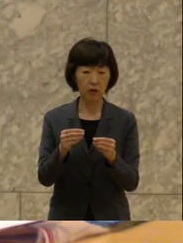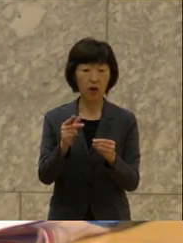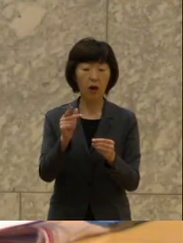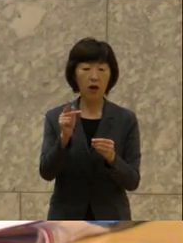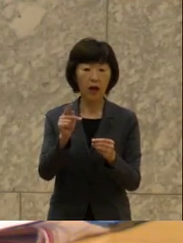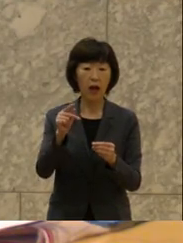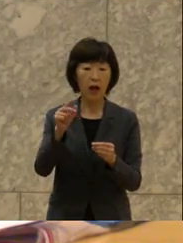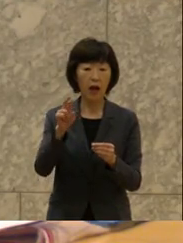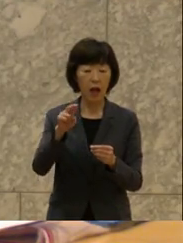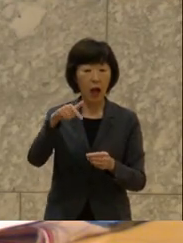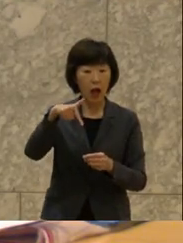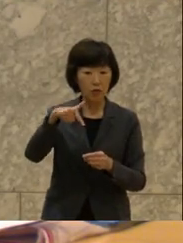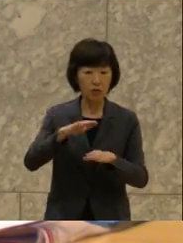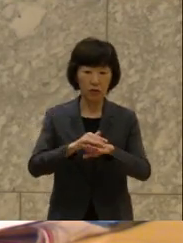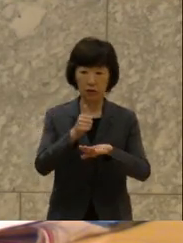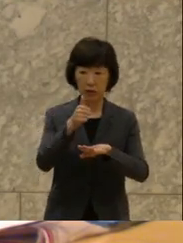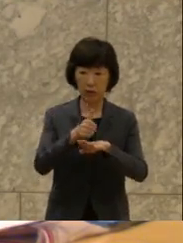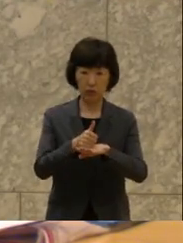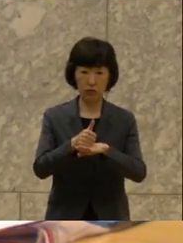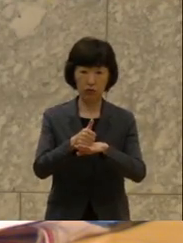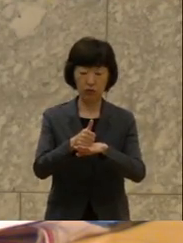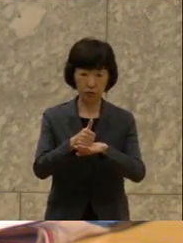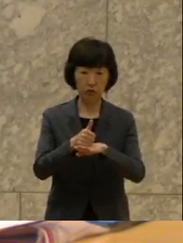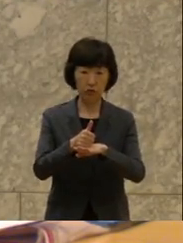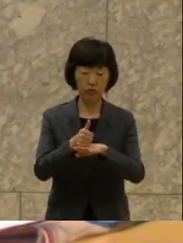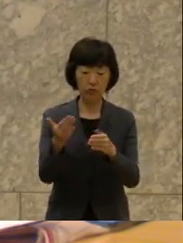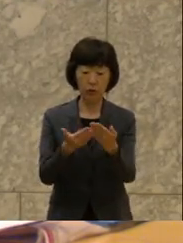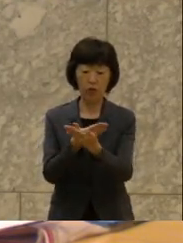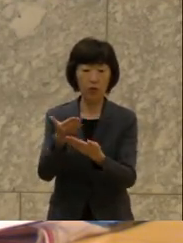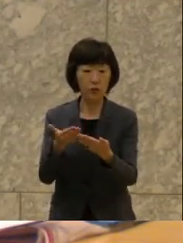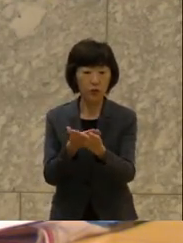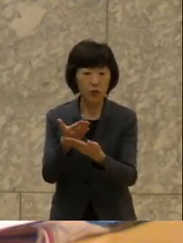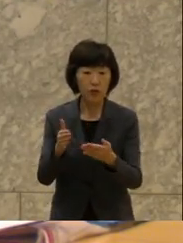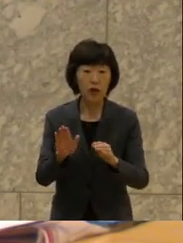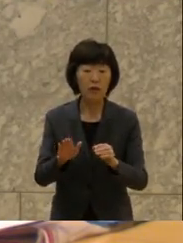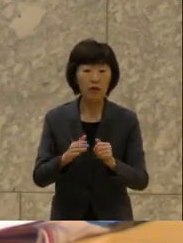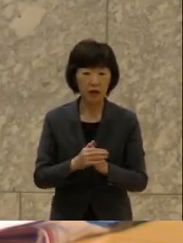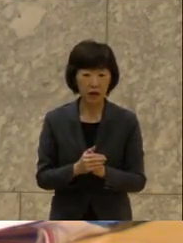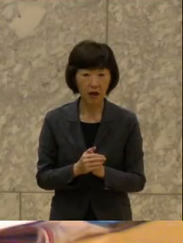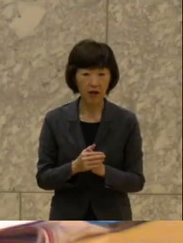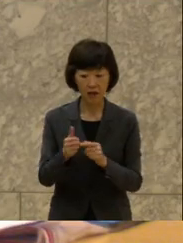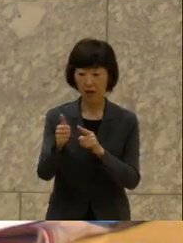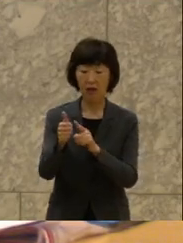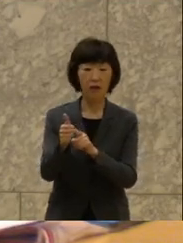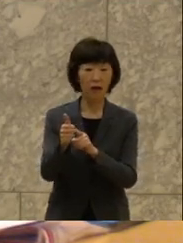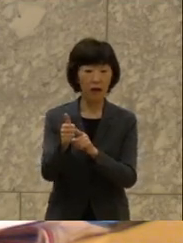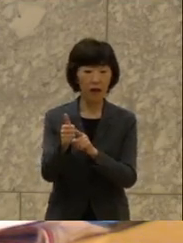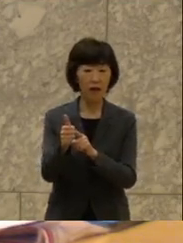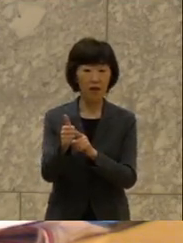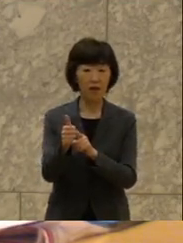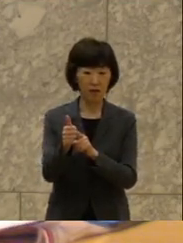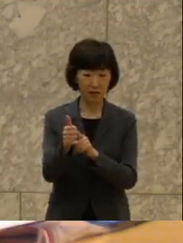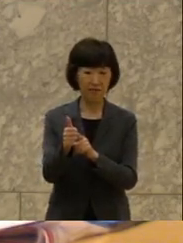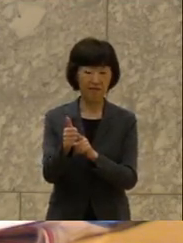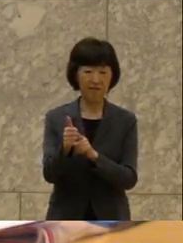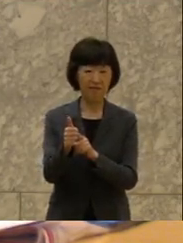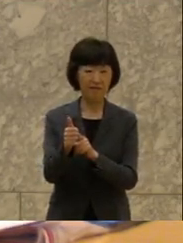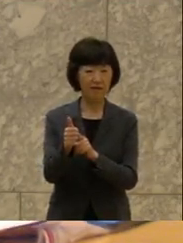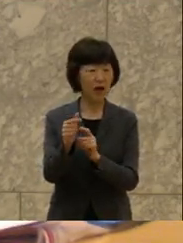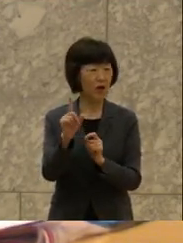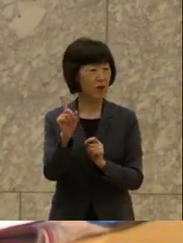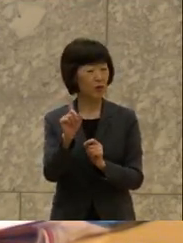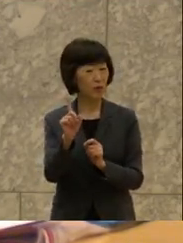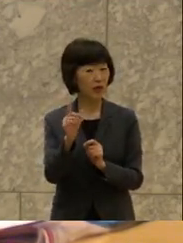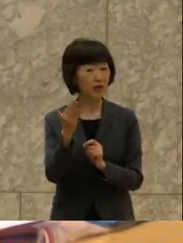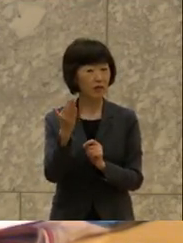たら候補になってるっていう選手なんですけれどもいやカラロどうなったんだろうということで東京1年延期になって